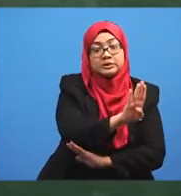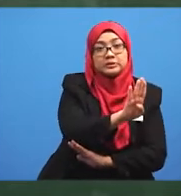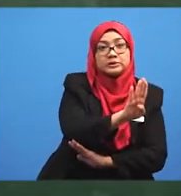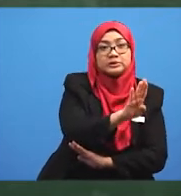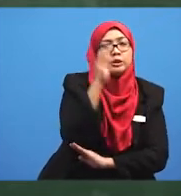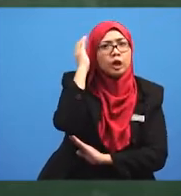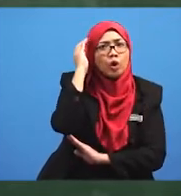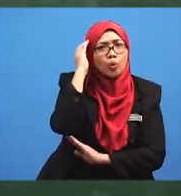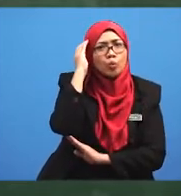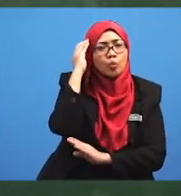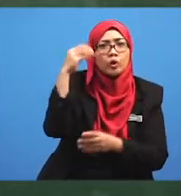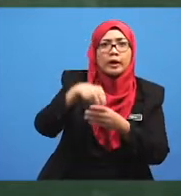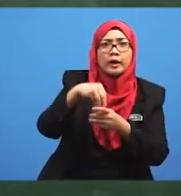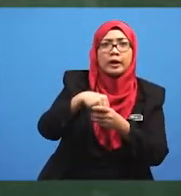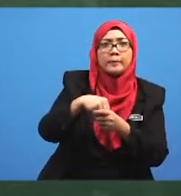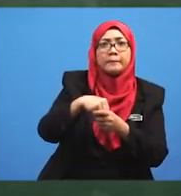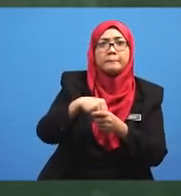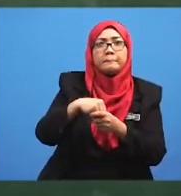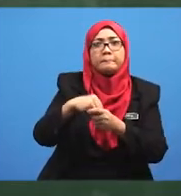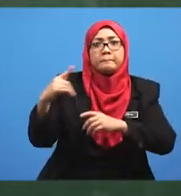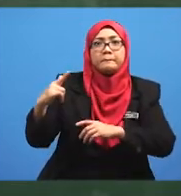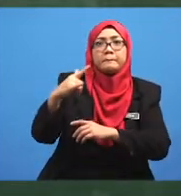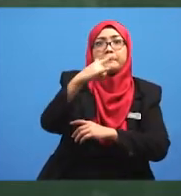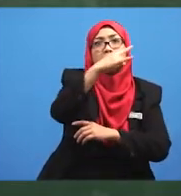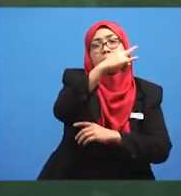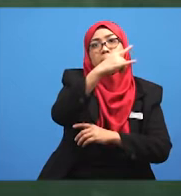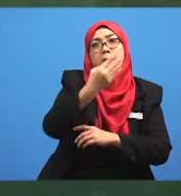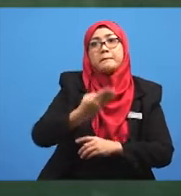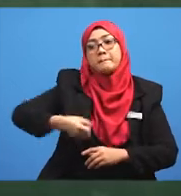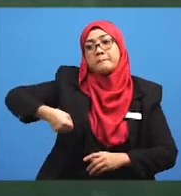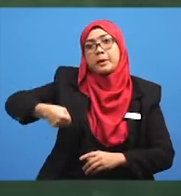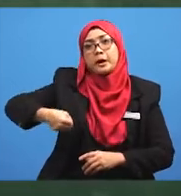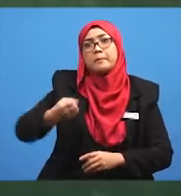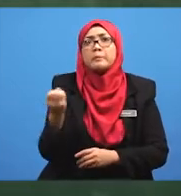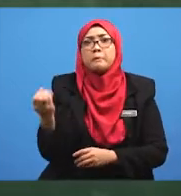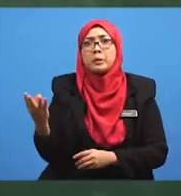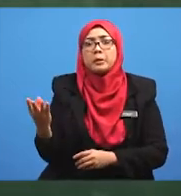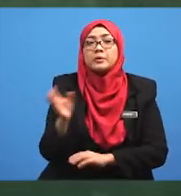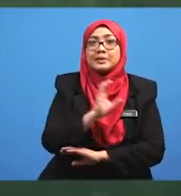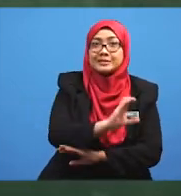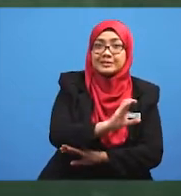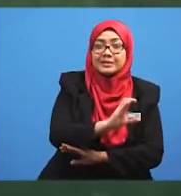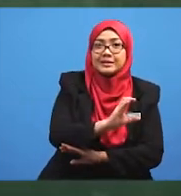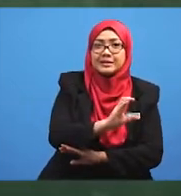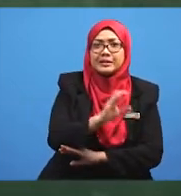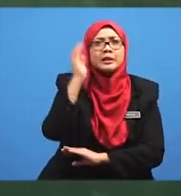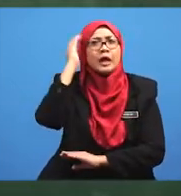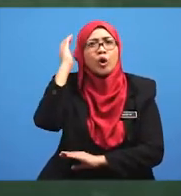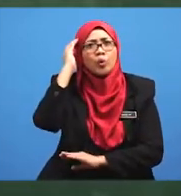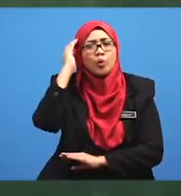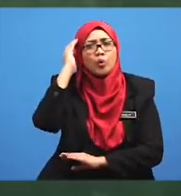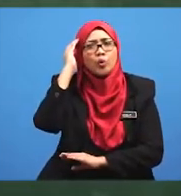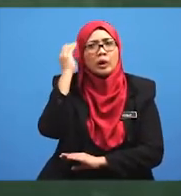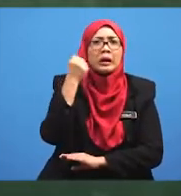menentukan kandungan bagasi penumpang kapal terbang. C, menentukan jantina janin dalam